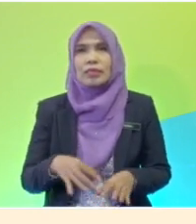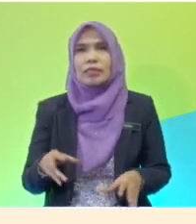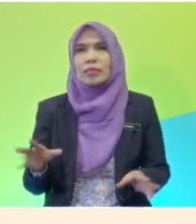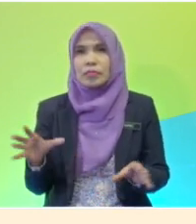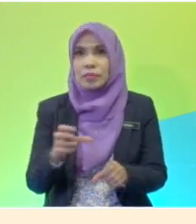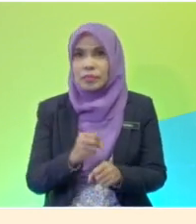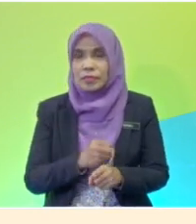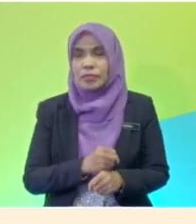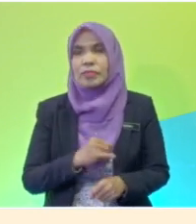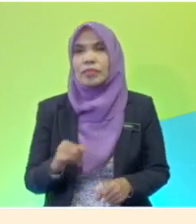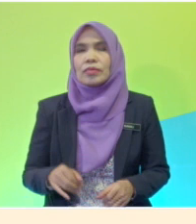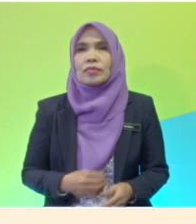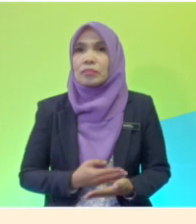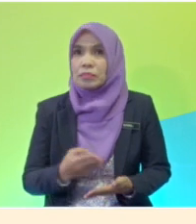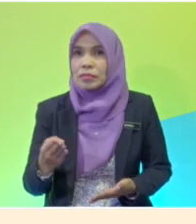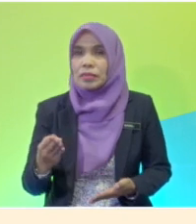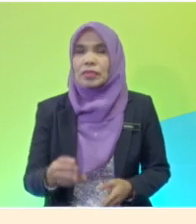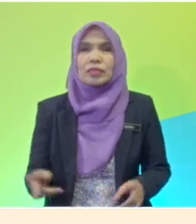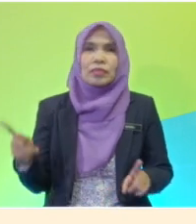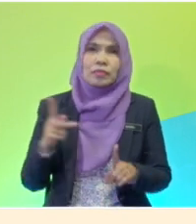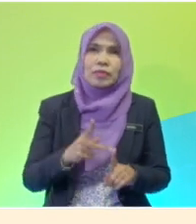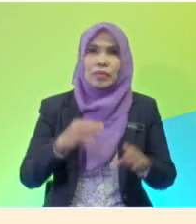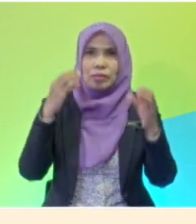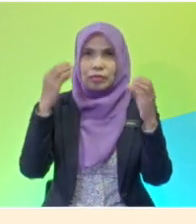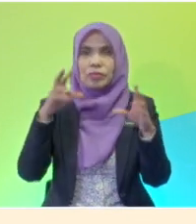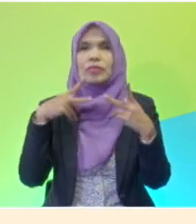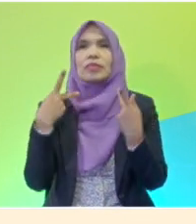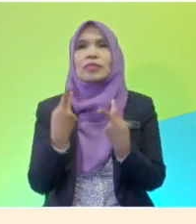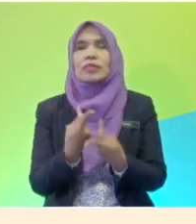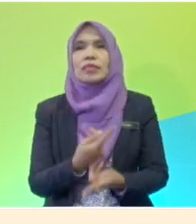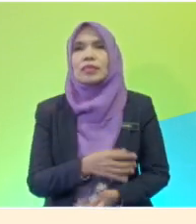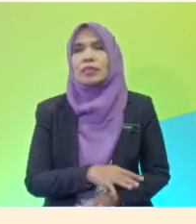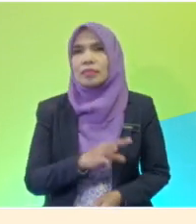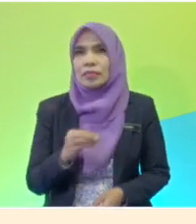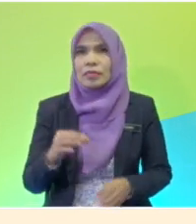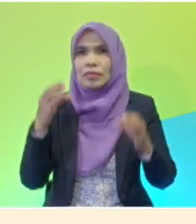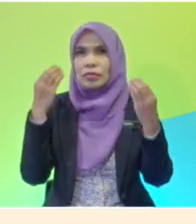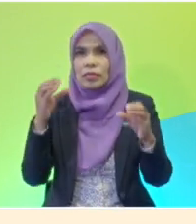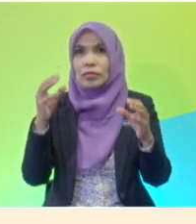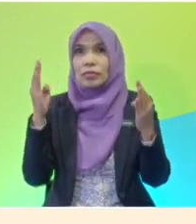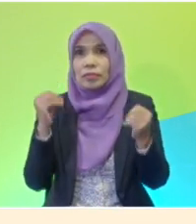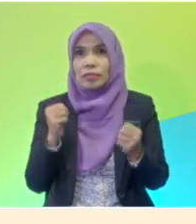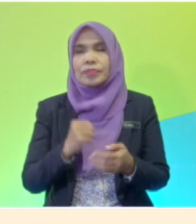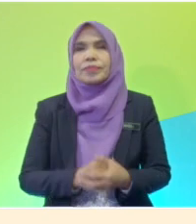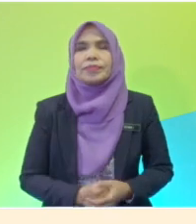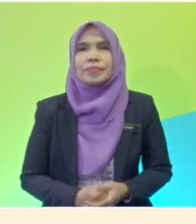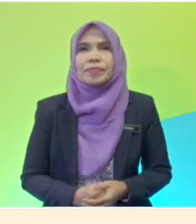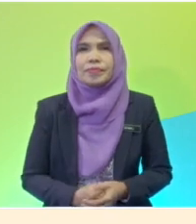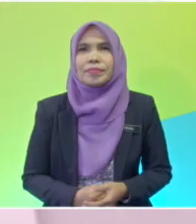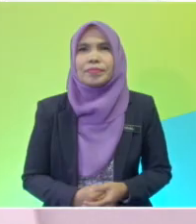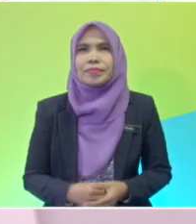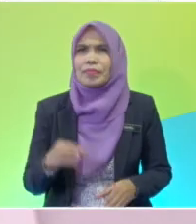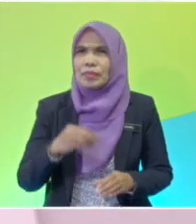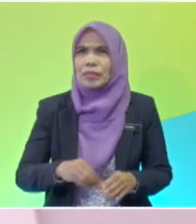guru mata pelajaran ini sangat penting karena di dalam kelas banyak kelompok Raja macam-macam Perangai belajar jadi